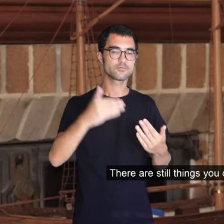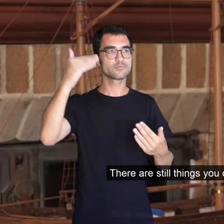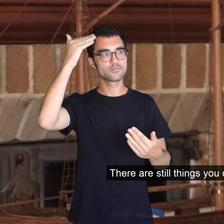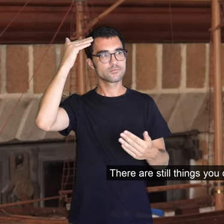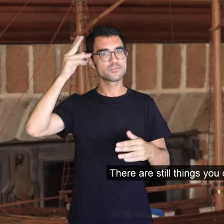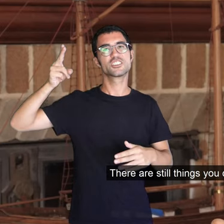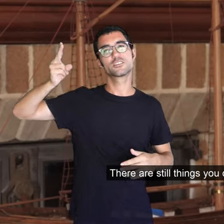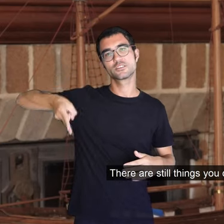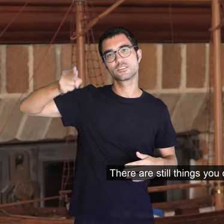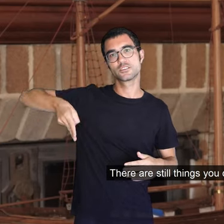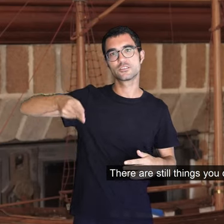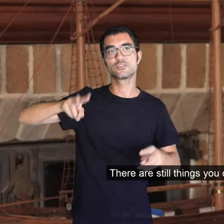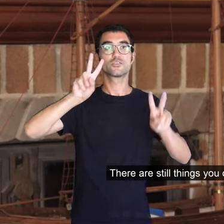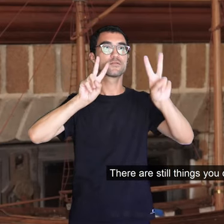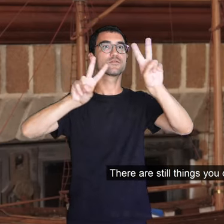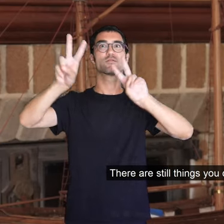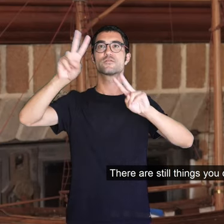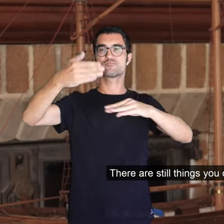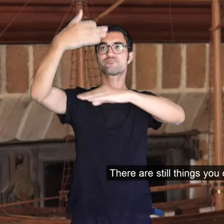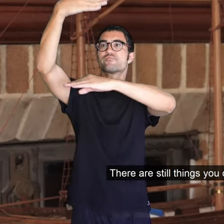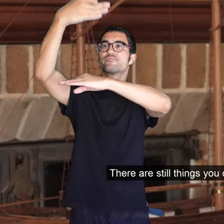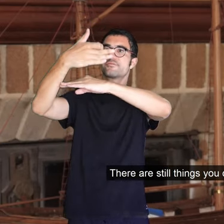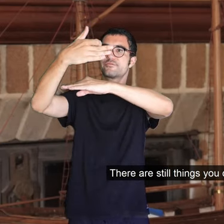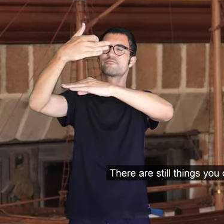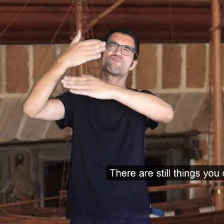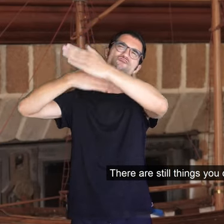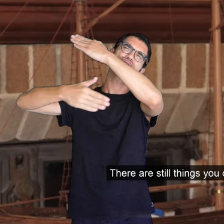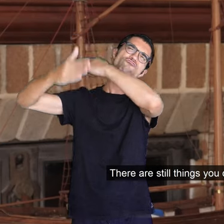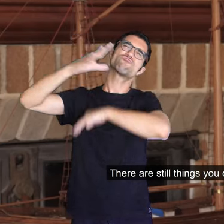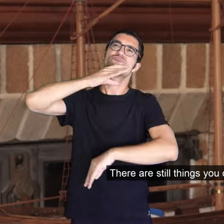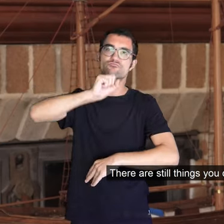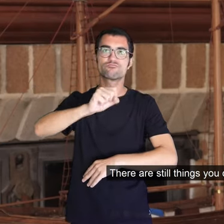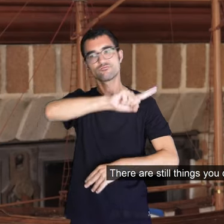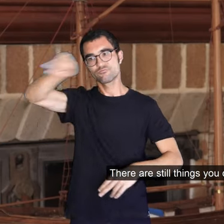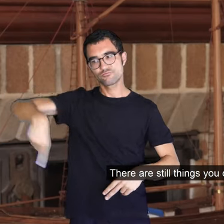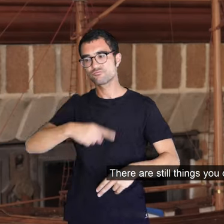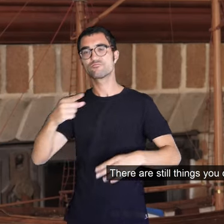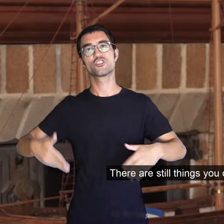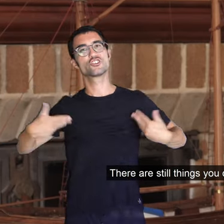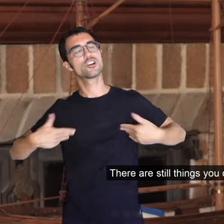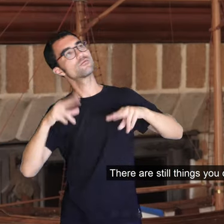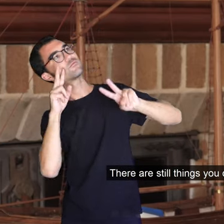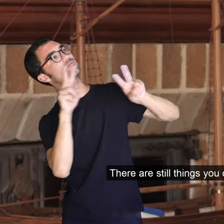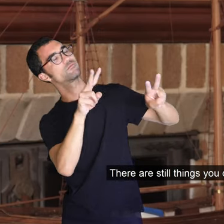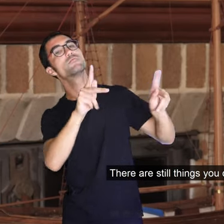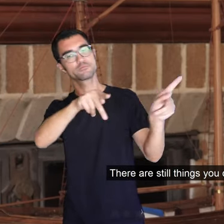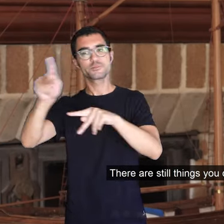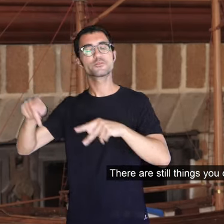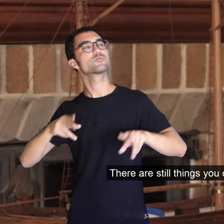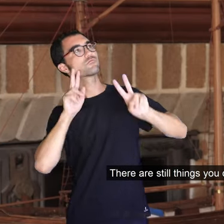material visible, com pot ser un barco antic que encara puguis conservar, així com se n'han destruït